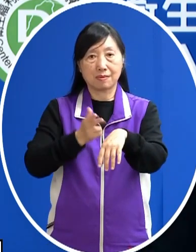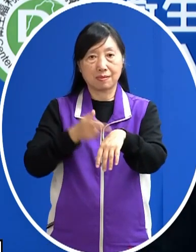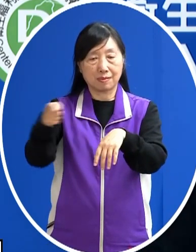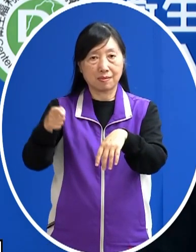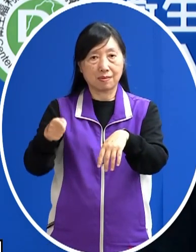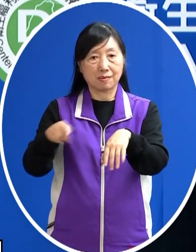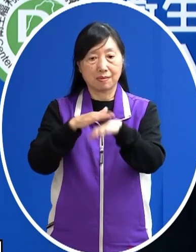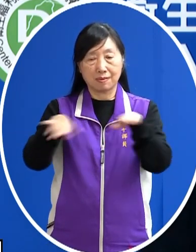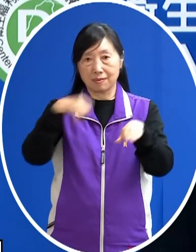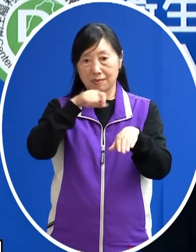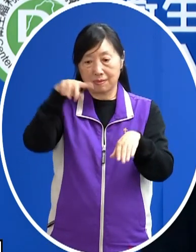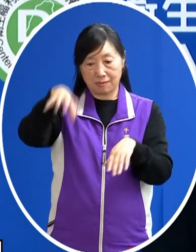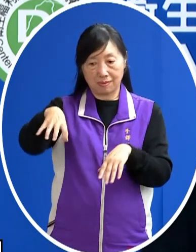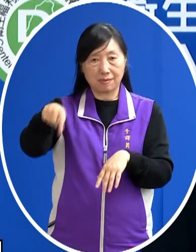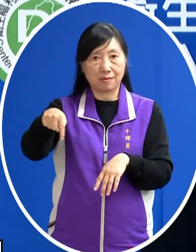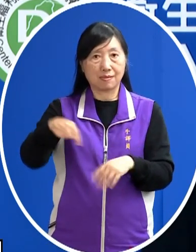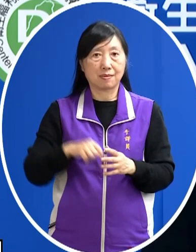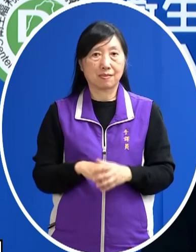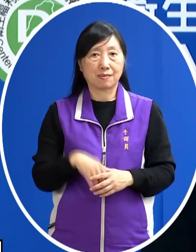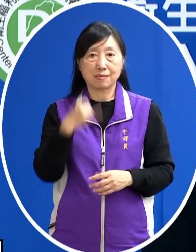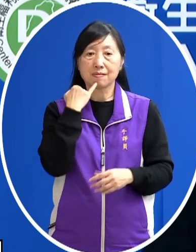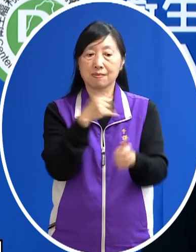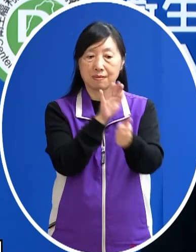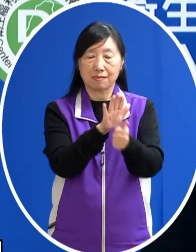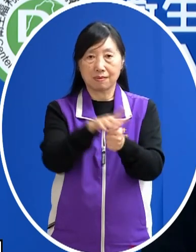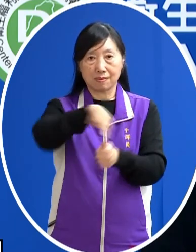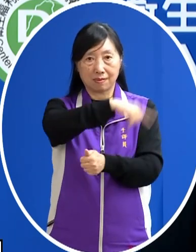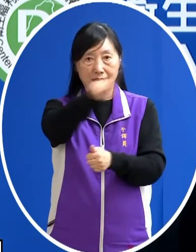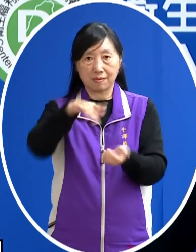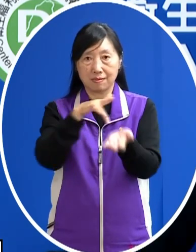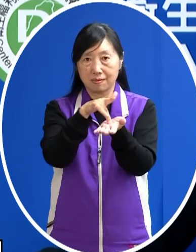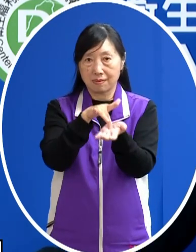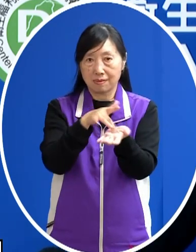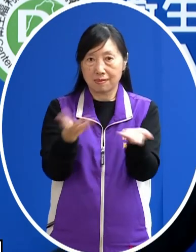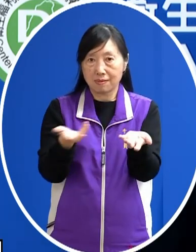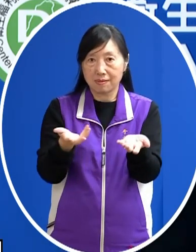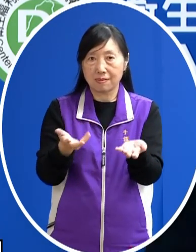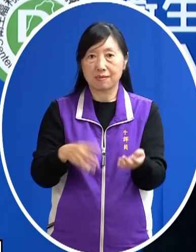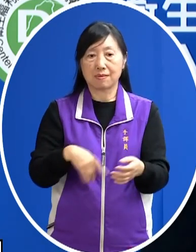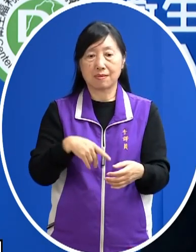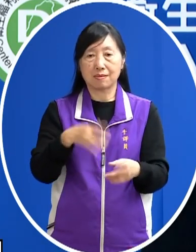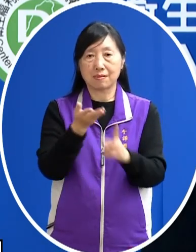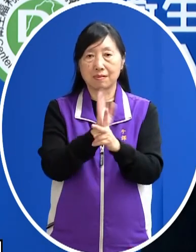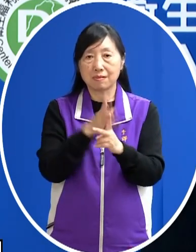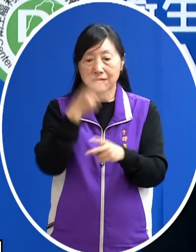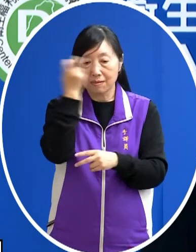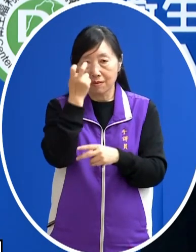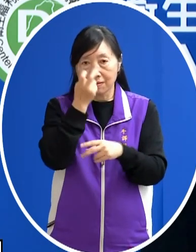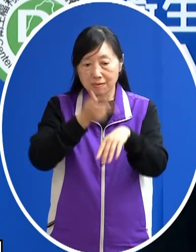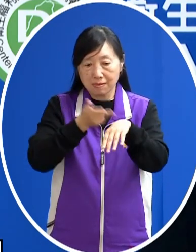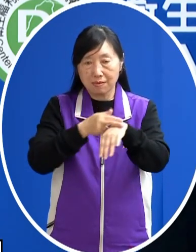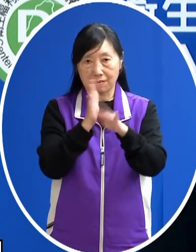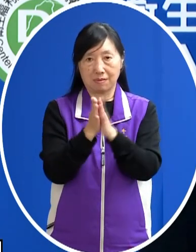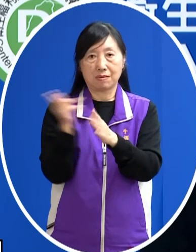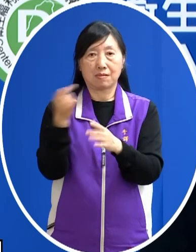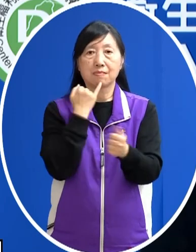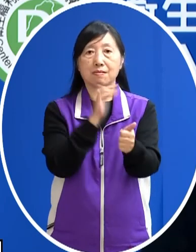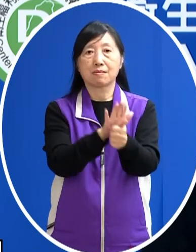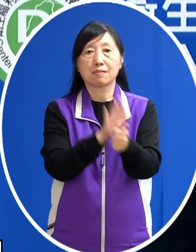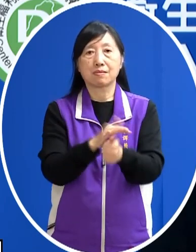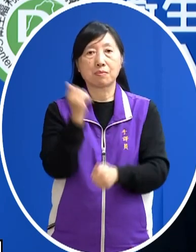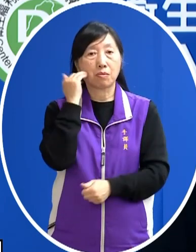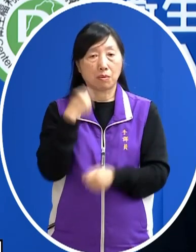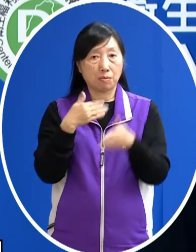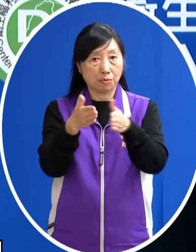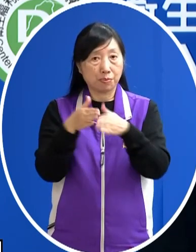台，好，那能够来帮助大家在各方面药物的研发、检测的试剂等等，如果需要检体，好，